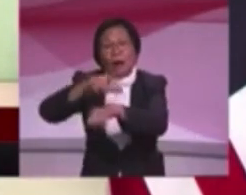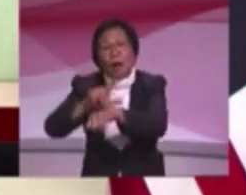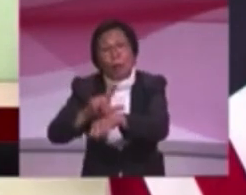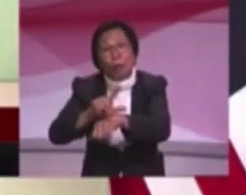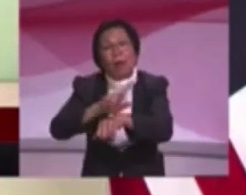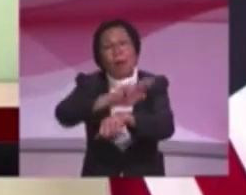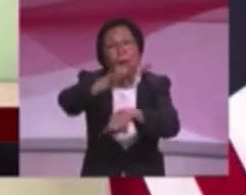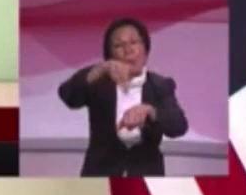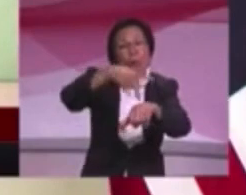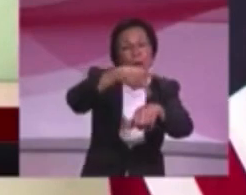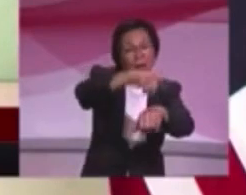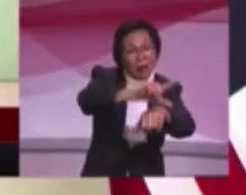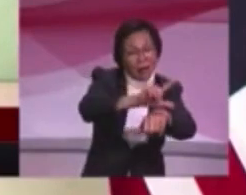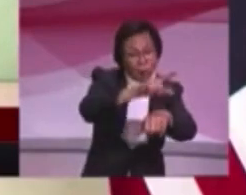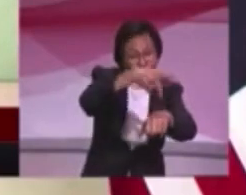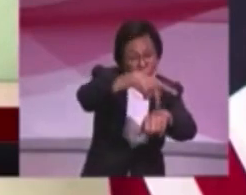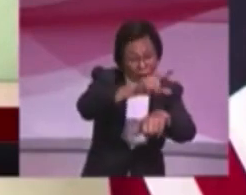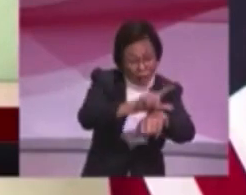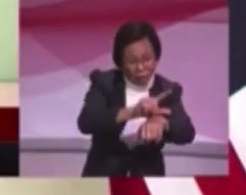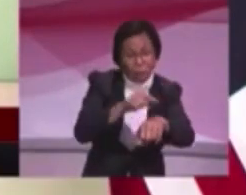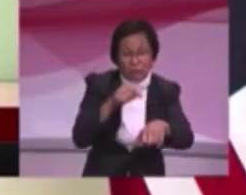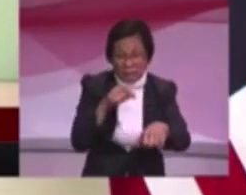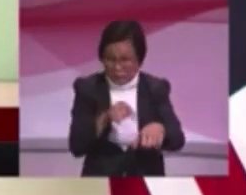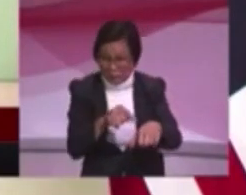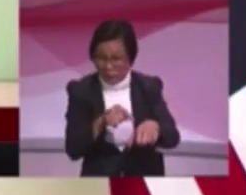pulau, maka